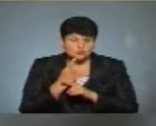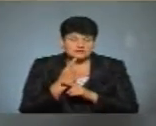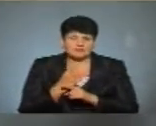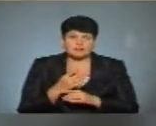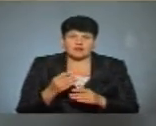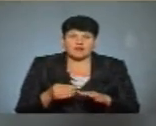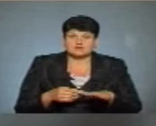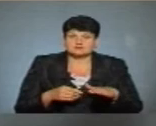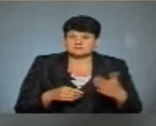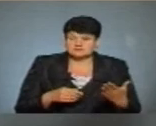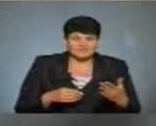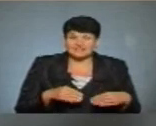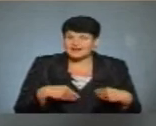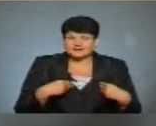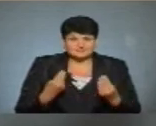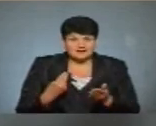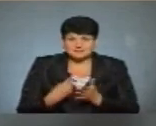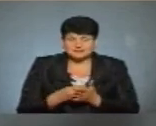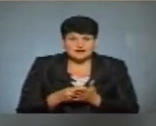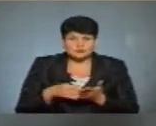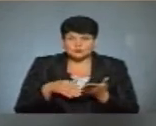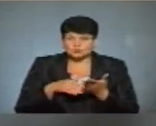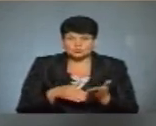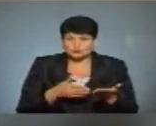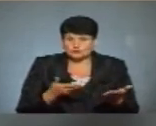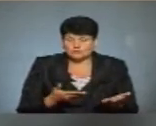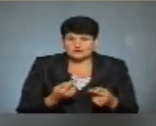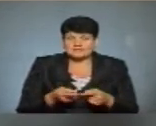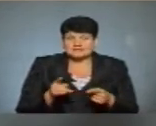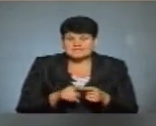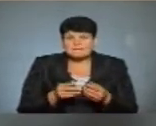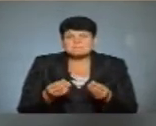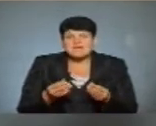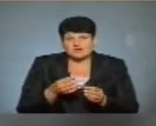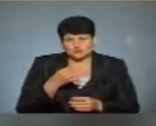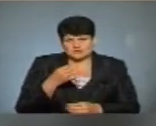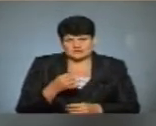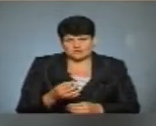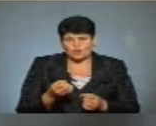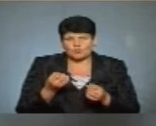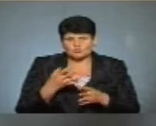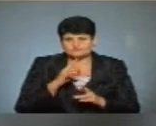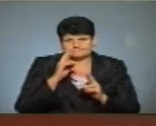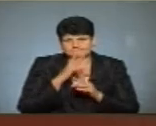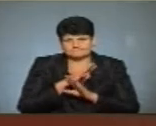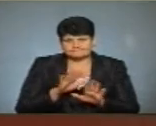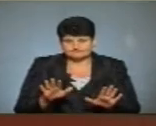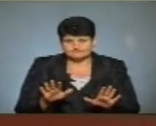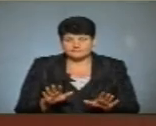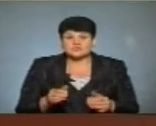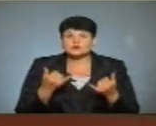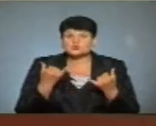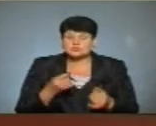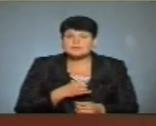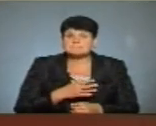боку абсолютно не надати матеріальної допомоги, це, я так м'яко скажу, просто некоректно. Сьогодні